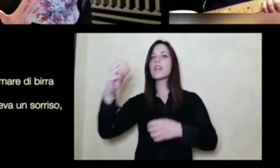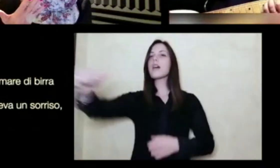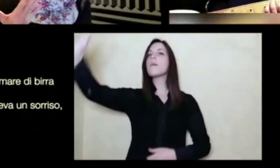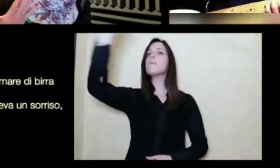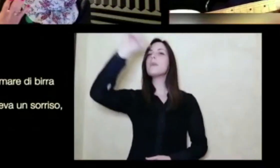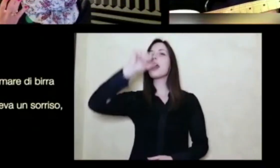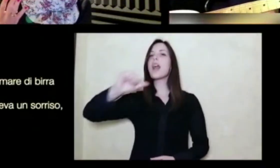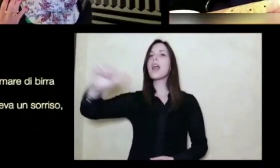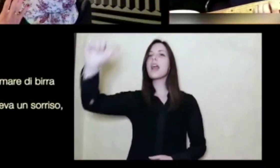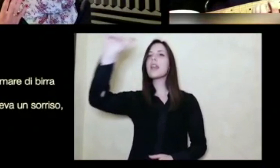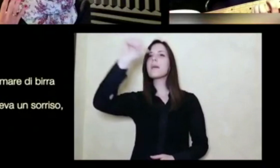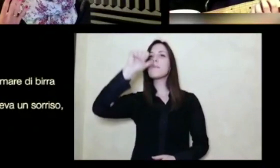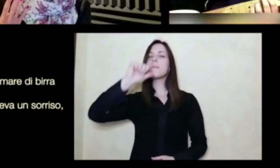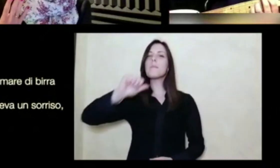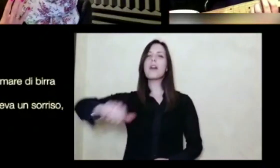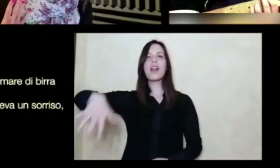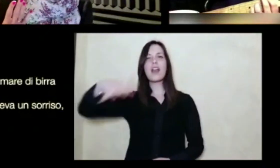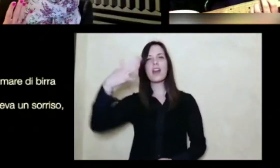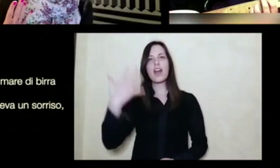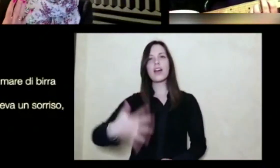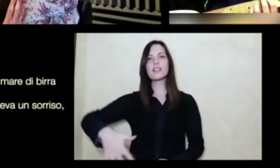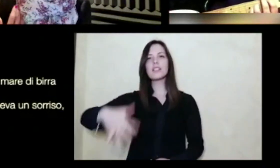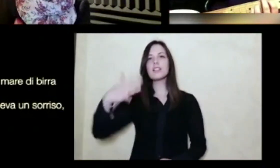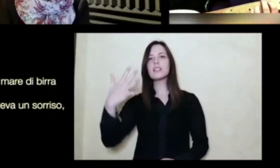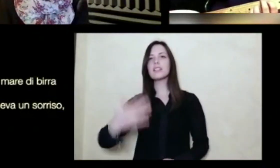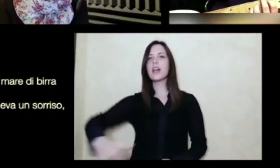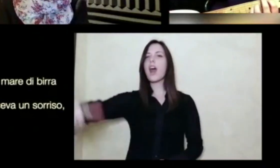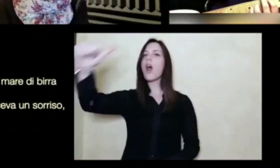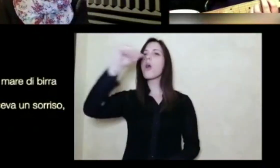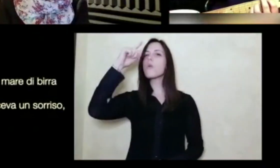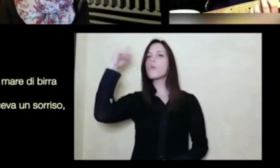a negare in un mare di birra